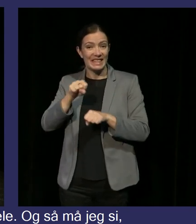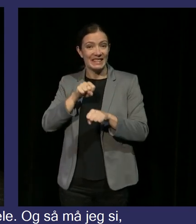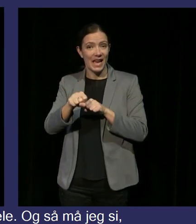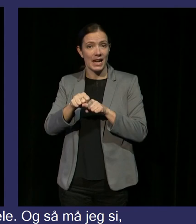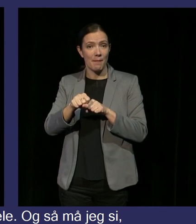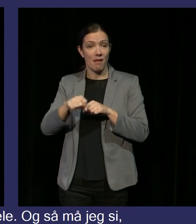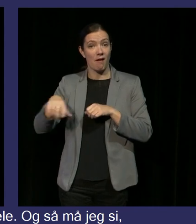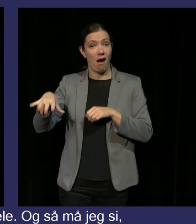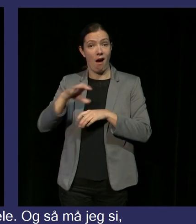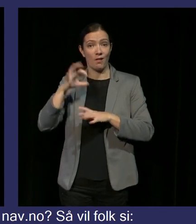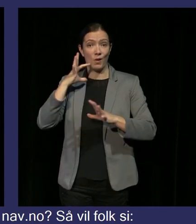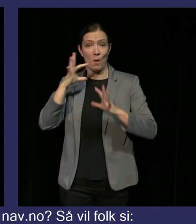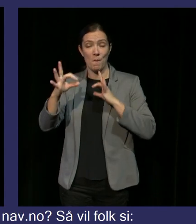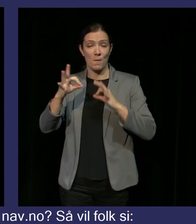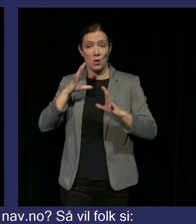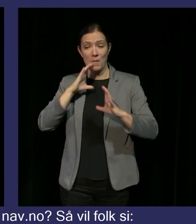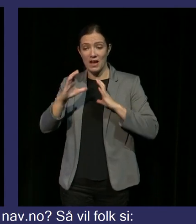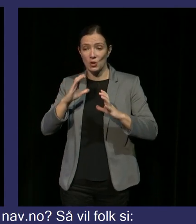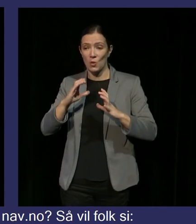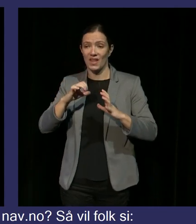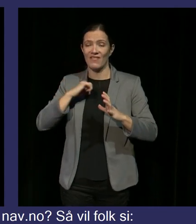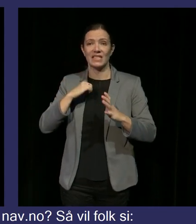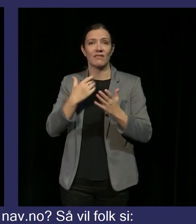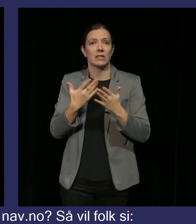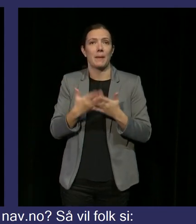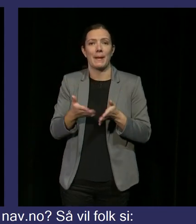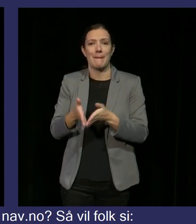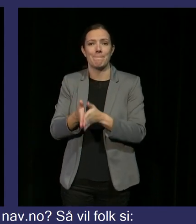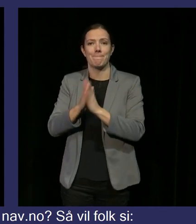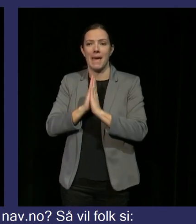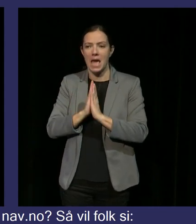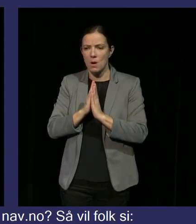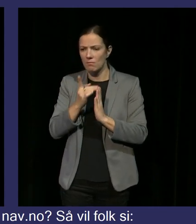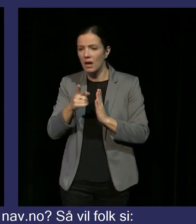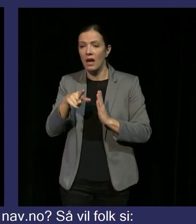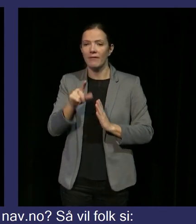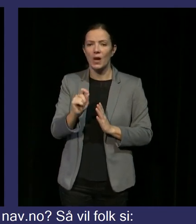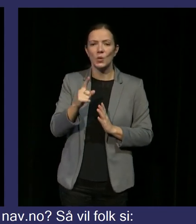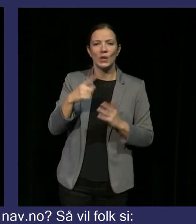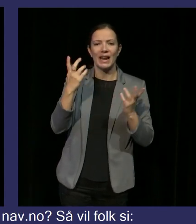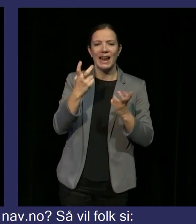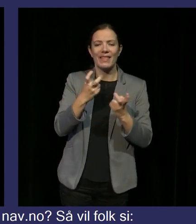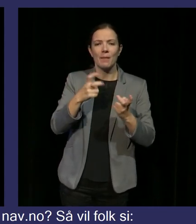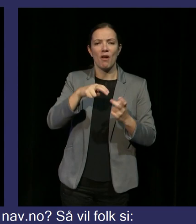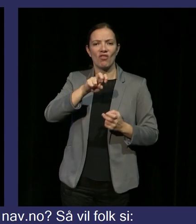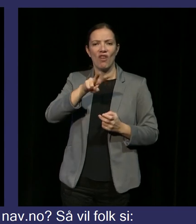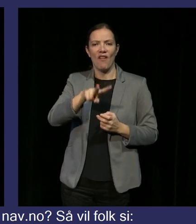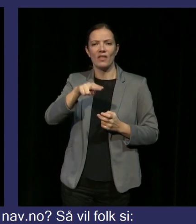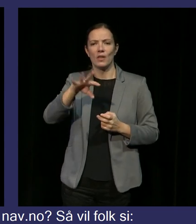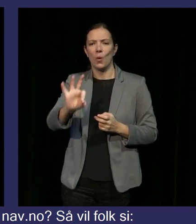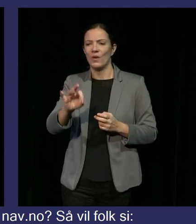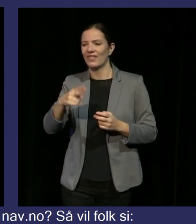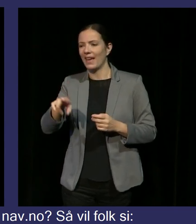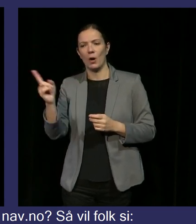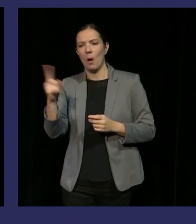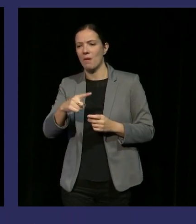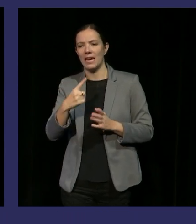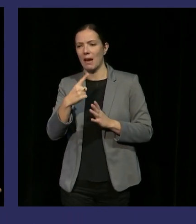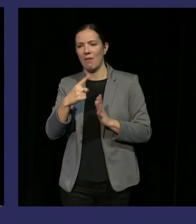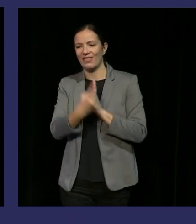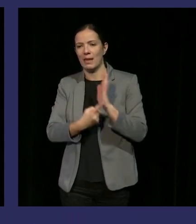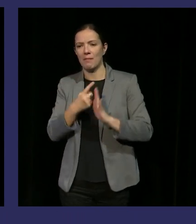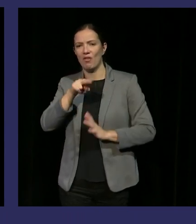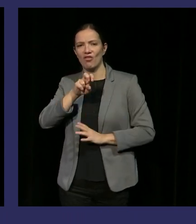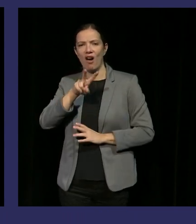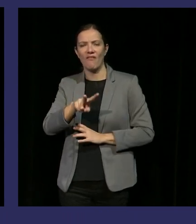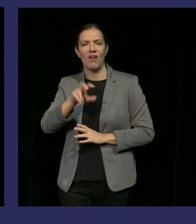all kommunikasjon, og bare du ber om, fant du det du lette etter på NAV.no, så vil folk si, nei, jeg kommer ikke på timen på NAV, alle har klokka 10. Nei, men det ikke